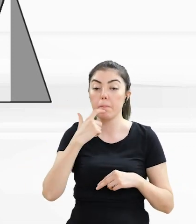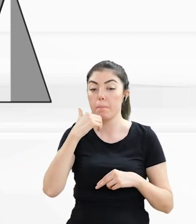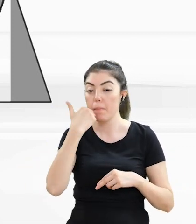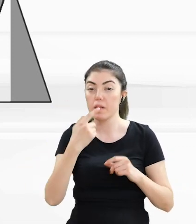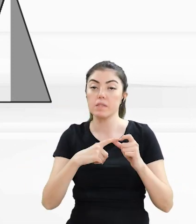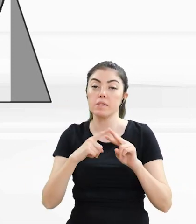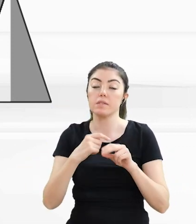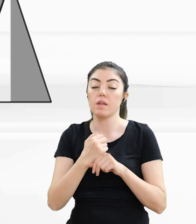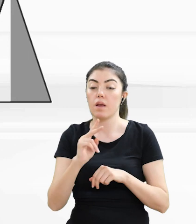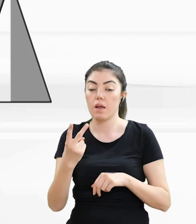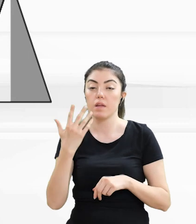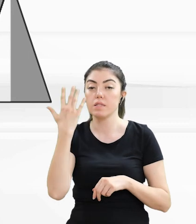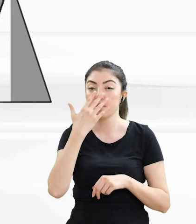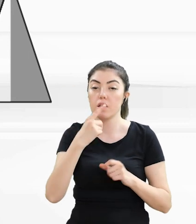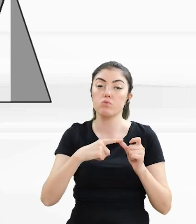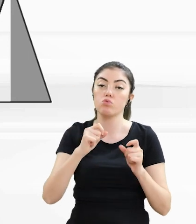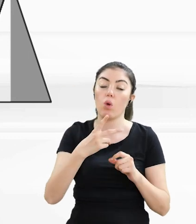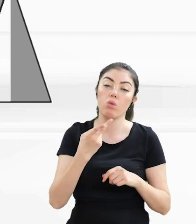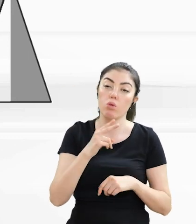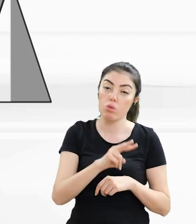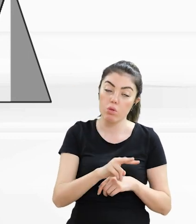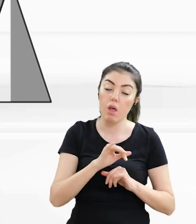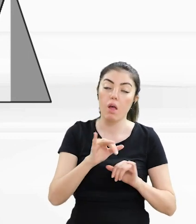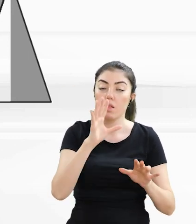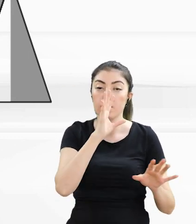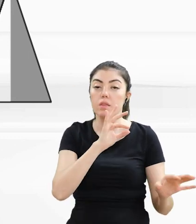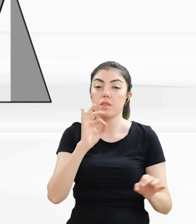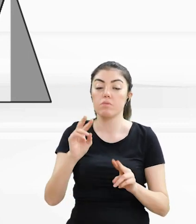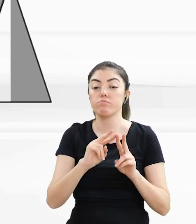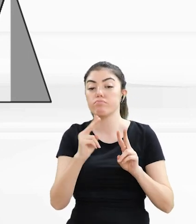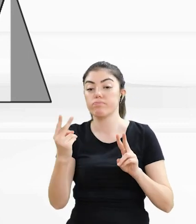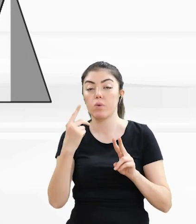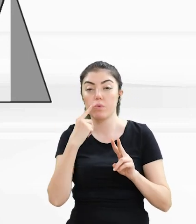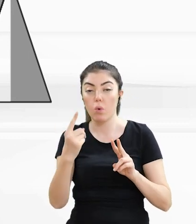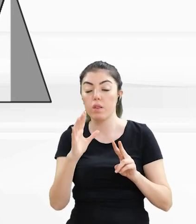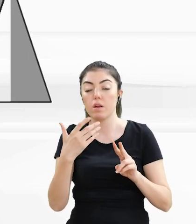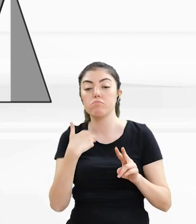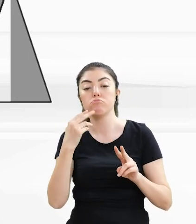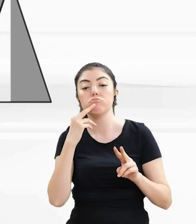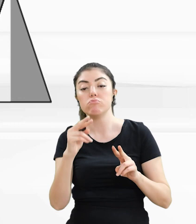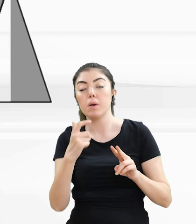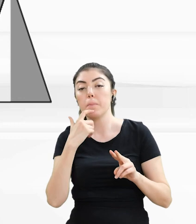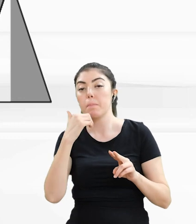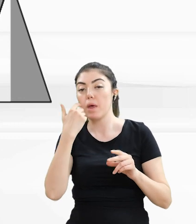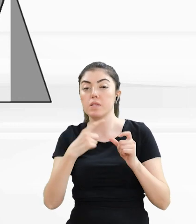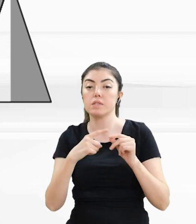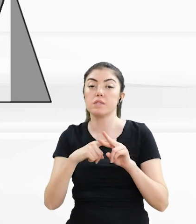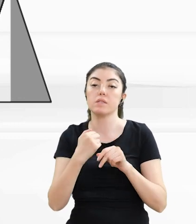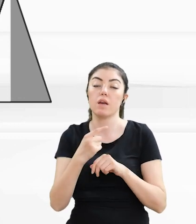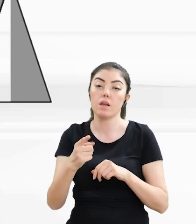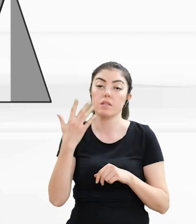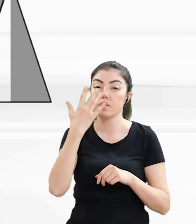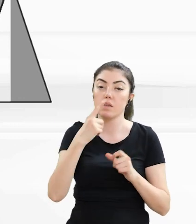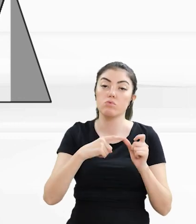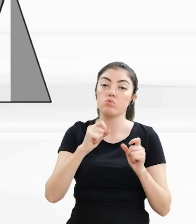Beyaz'ın sağda Siyahın sol tarafta aynı şekilde Bu yan tarafa da anda baktığımda Beyaz'ın